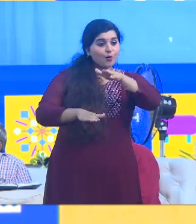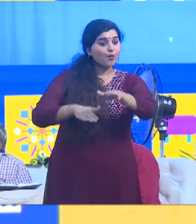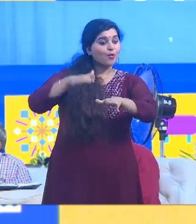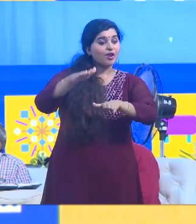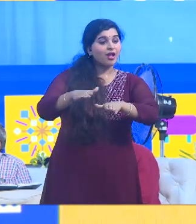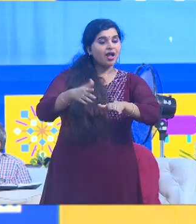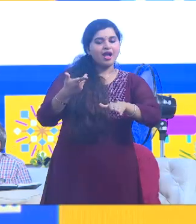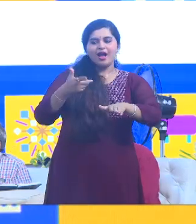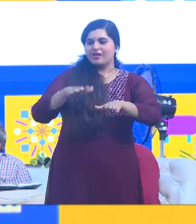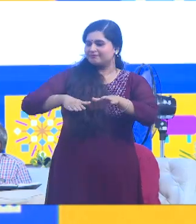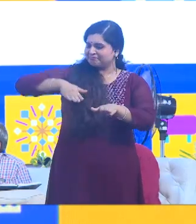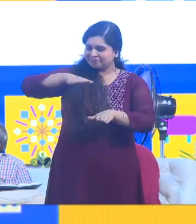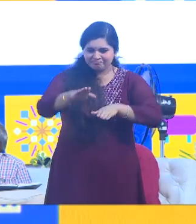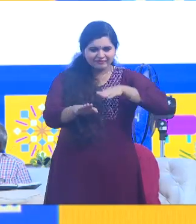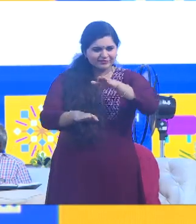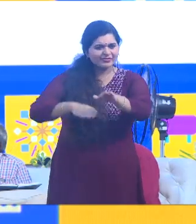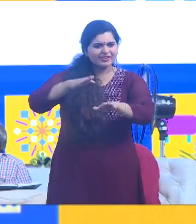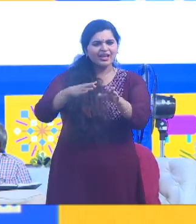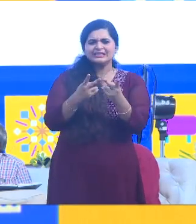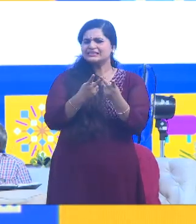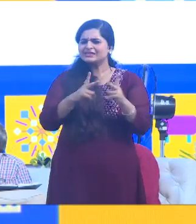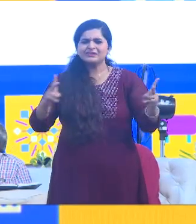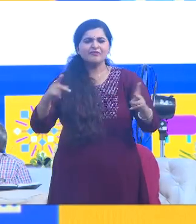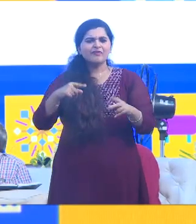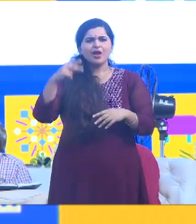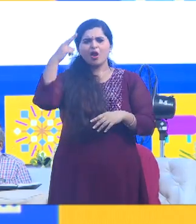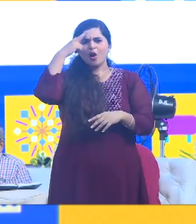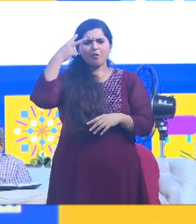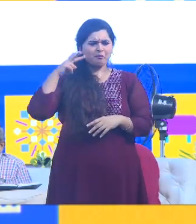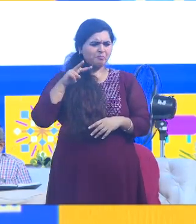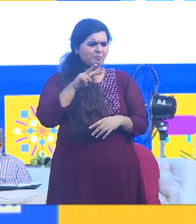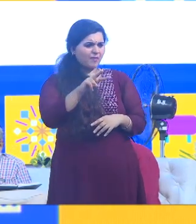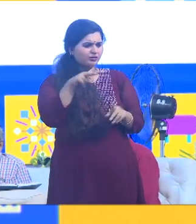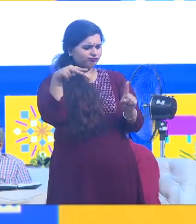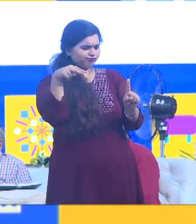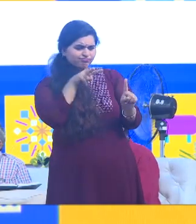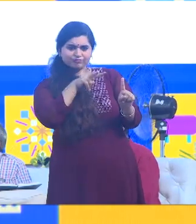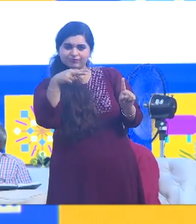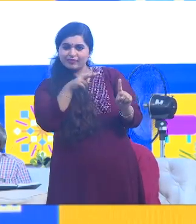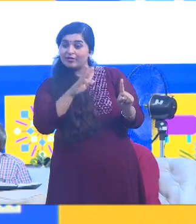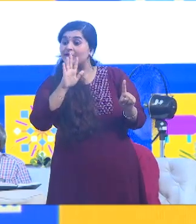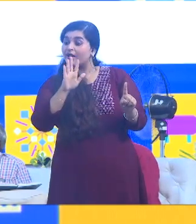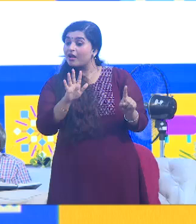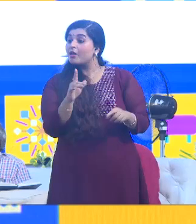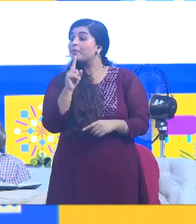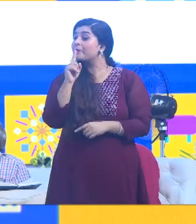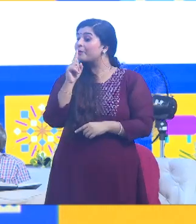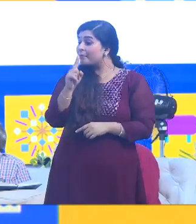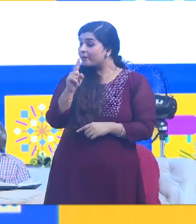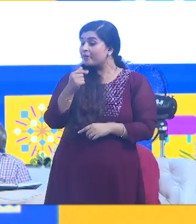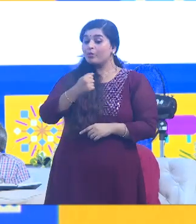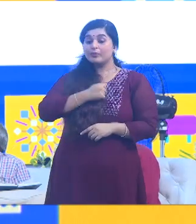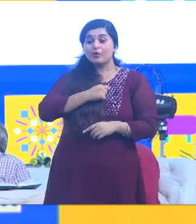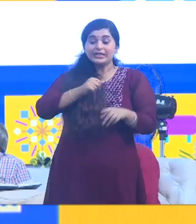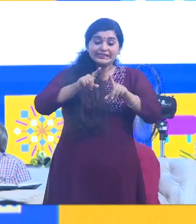പ്രയാണത്തിൽ നിശ്ചയമായിട്ടും പല കാഴ്ചകൾ നമുക്ക് കാണുവാൻ സാധിച്ചു. അതിലുപരിയായിട്ട് നമ്മുടെ വ്യക്തമായിട്ടുള്ള